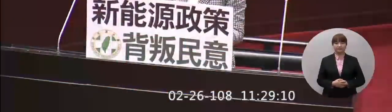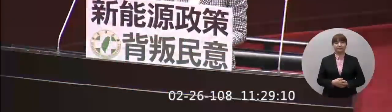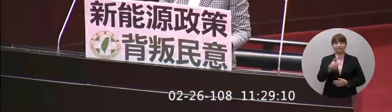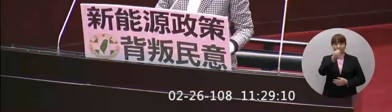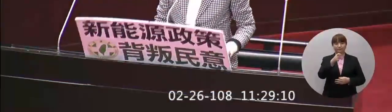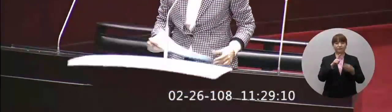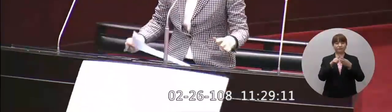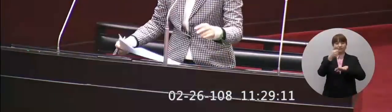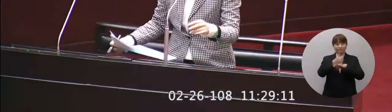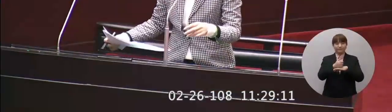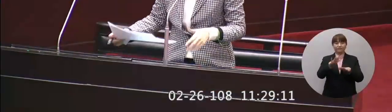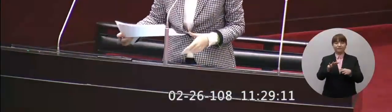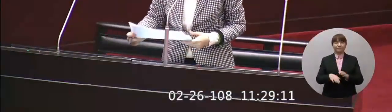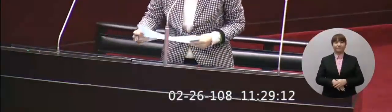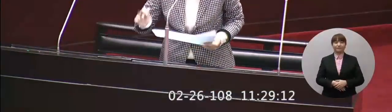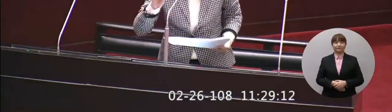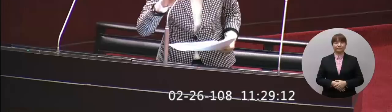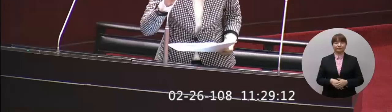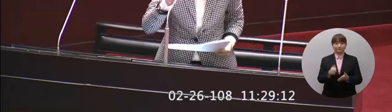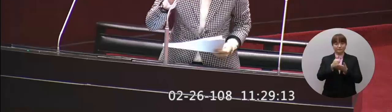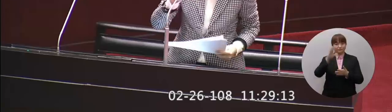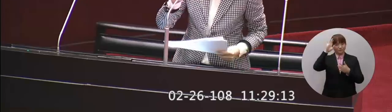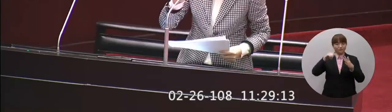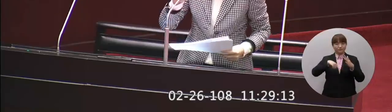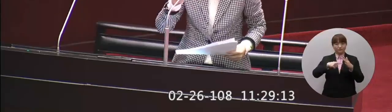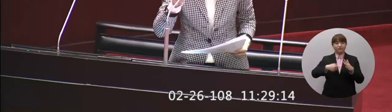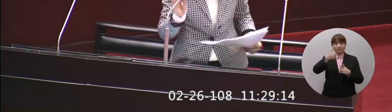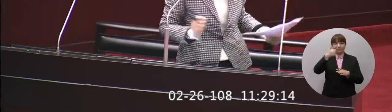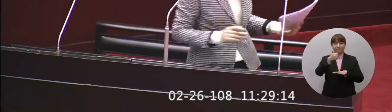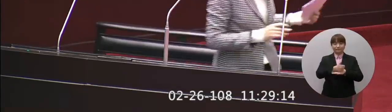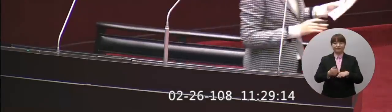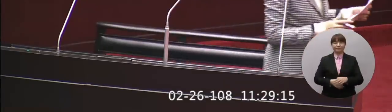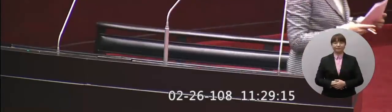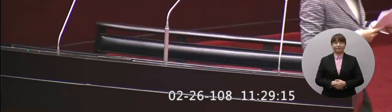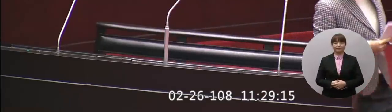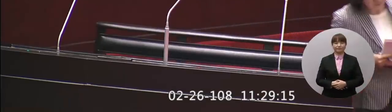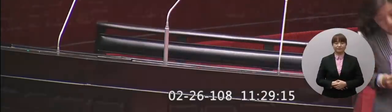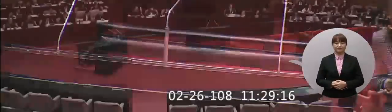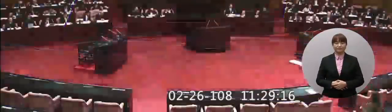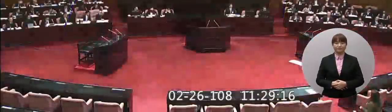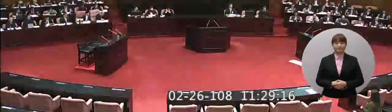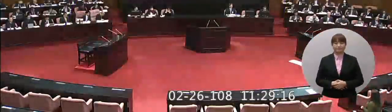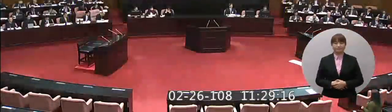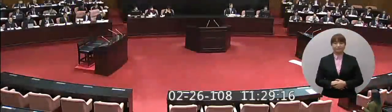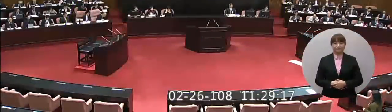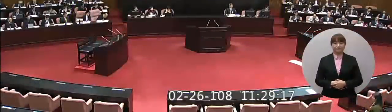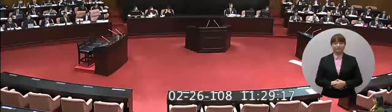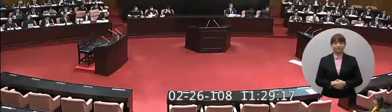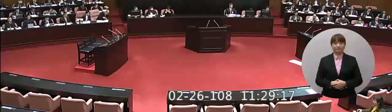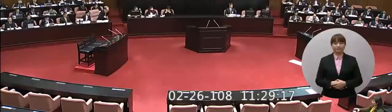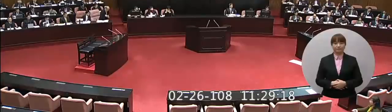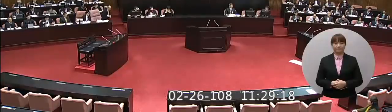好，谢谢主席。主席，我们是不是等一下？是不是有请这个苏院长？ 请苏院长。